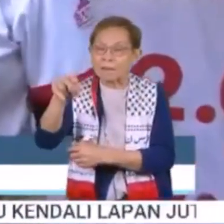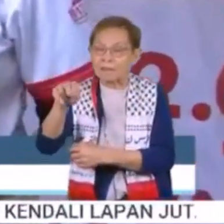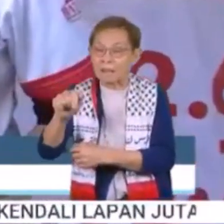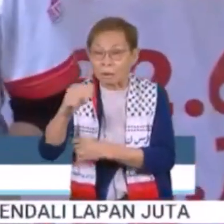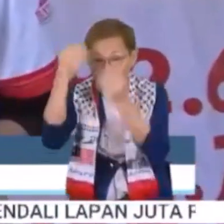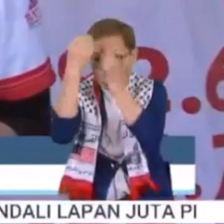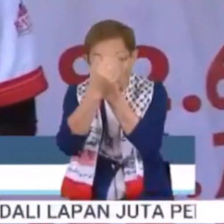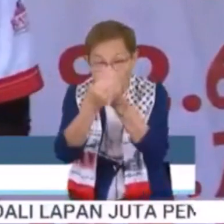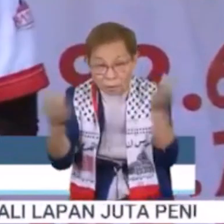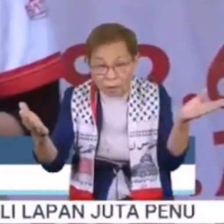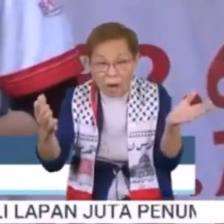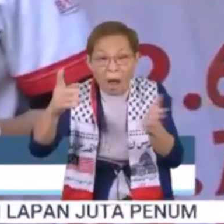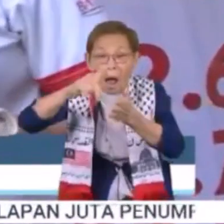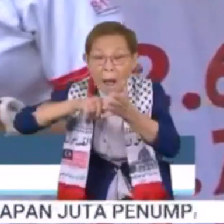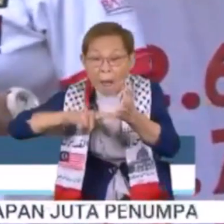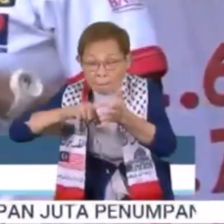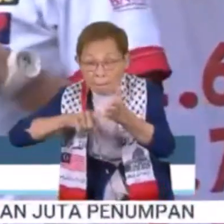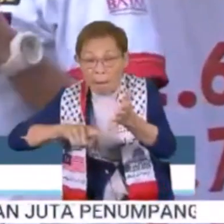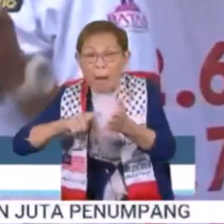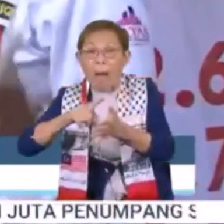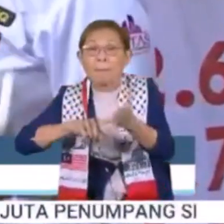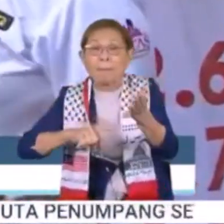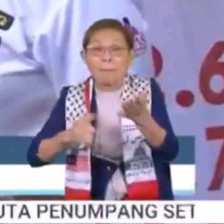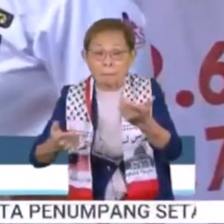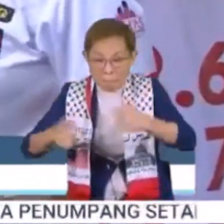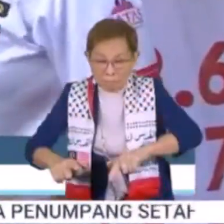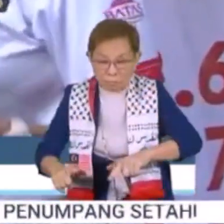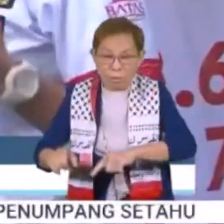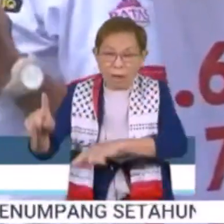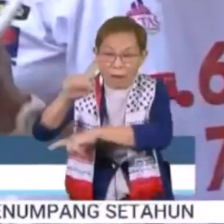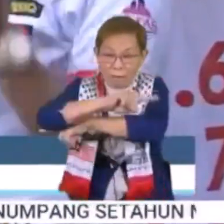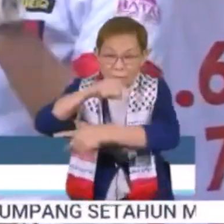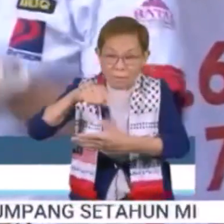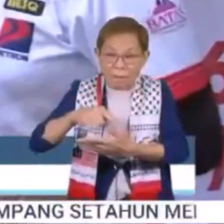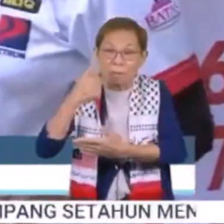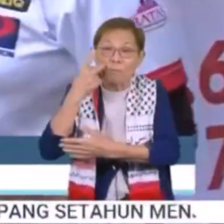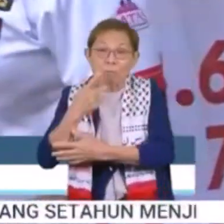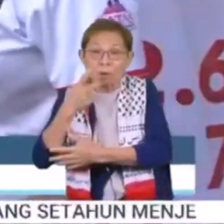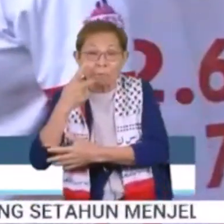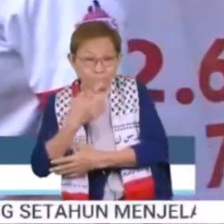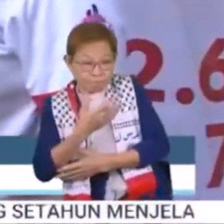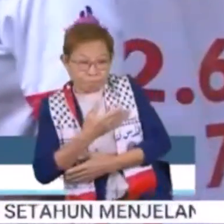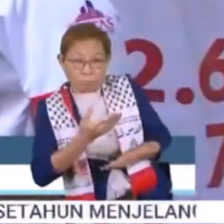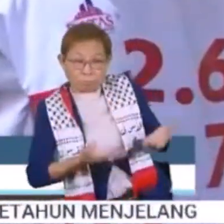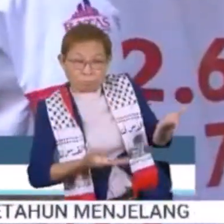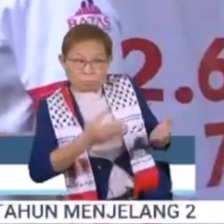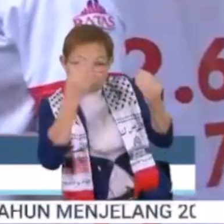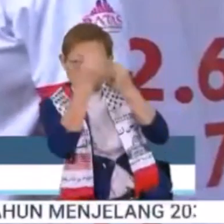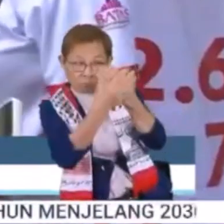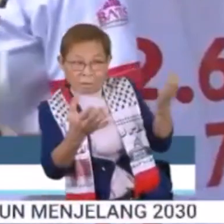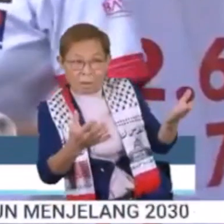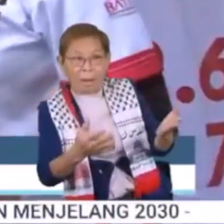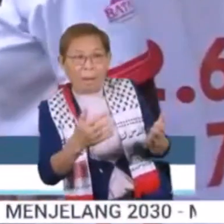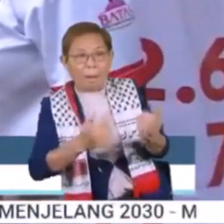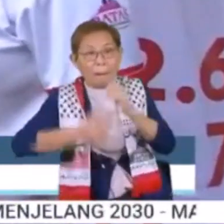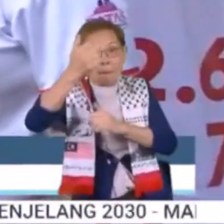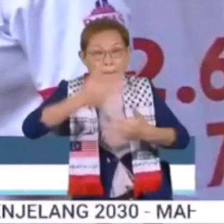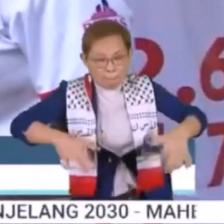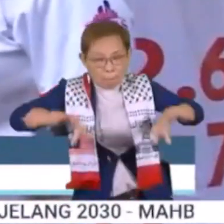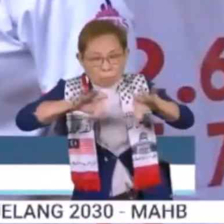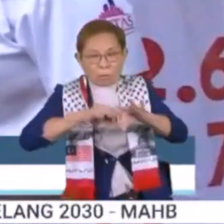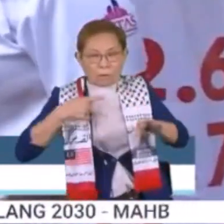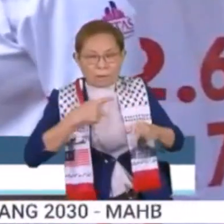mengetahui apakah yang akan berlangsung hari ini. Baik, Puan, mungkin Puan boleh kongsikan signifikan